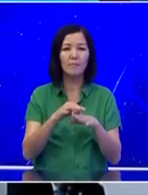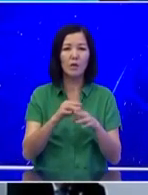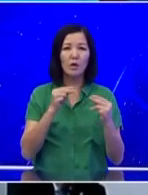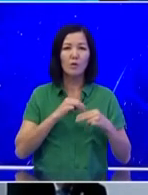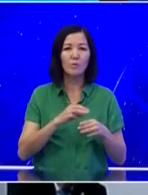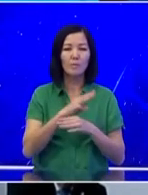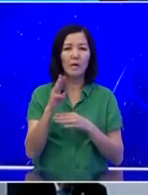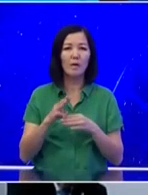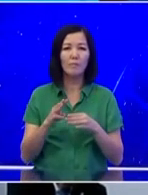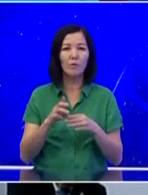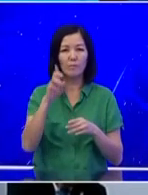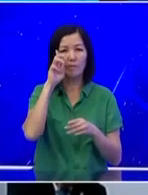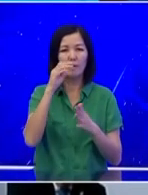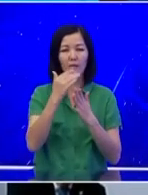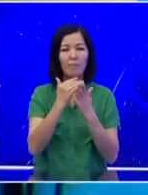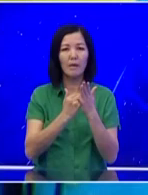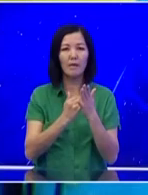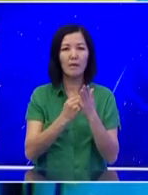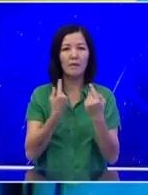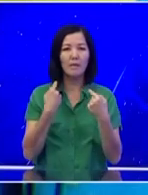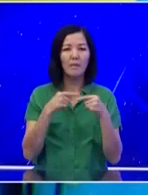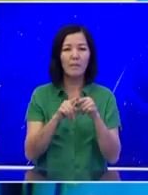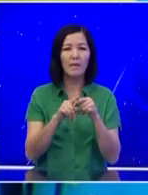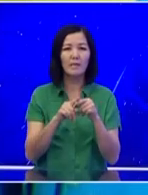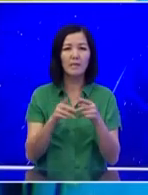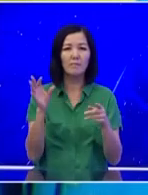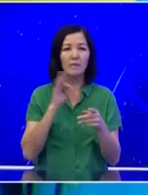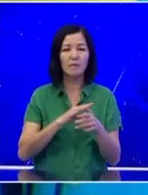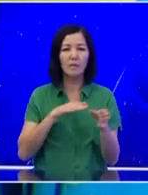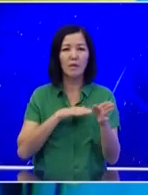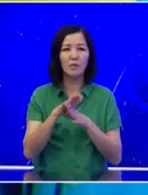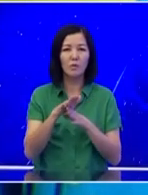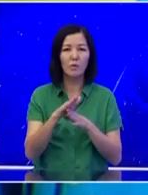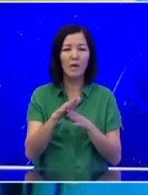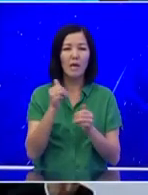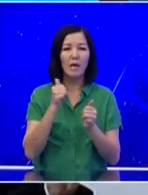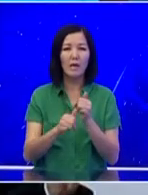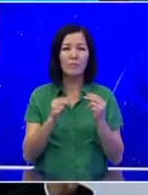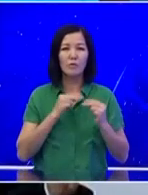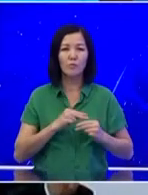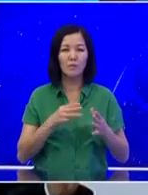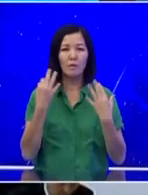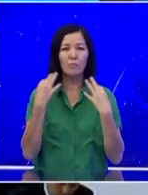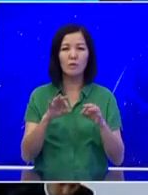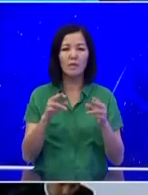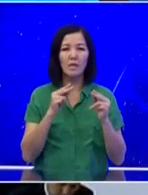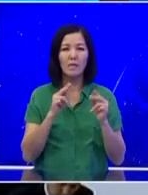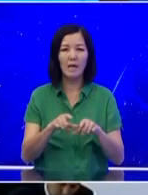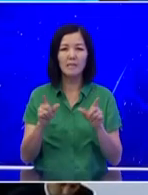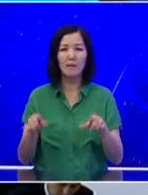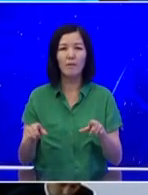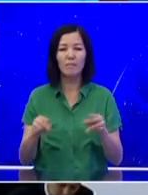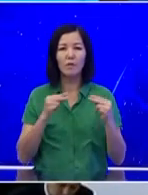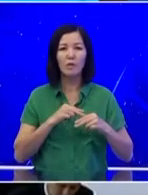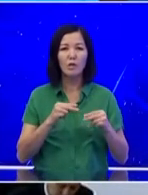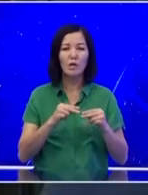қамту аясында мемлекеттік бағдарламалардағы механизмдерді тиімді іске асыру қарастырылған. Әрбір жұмыстан босатылған азаматпен жеке